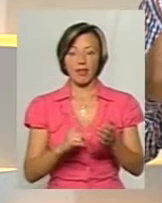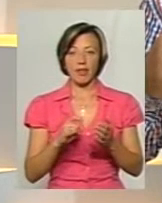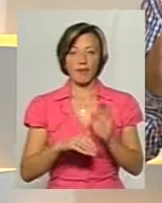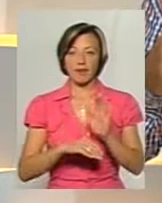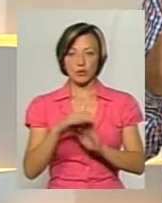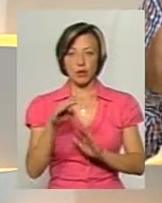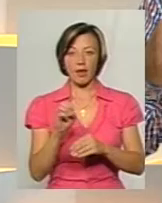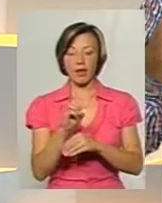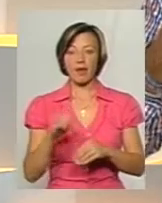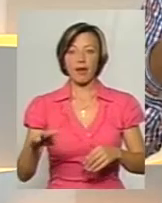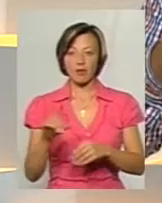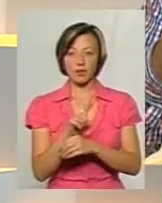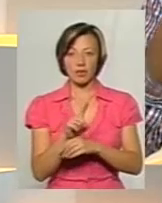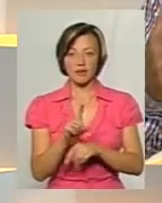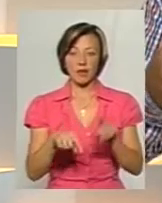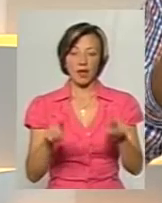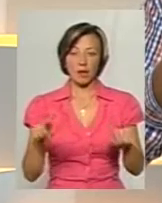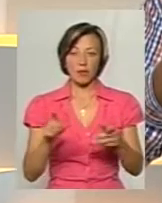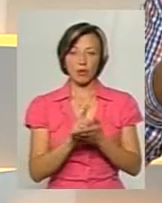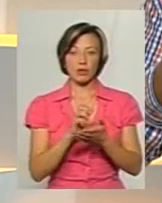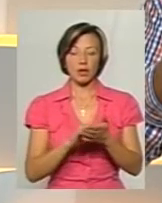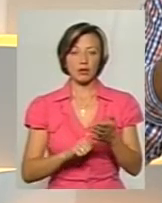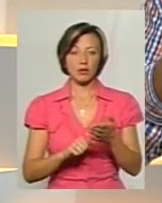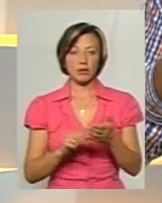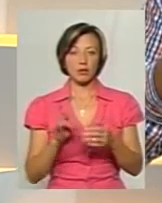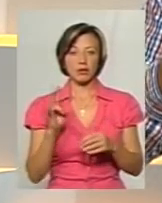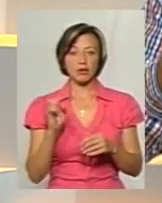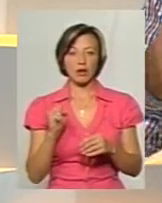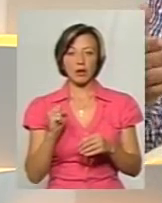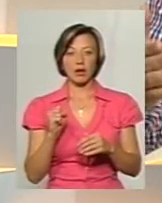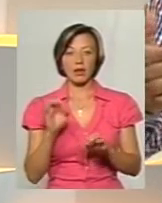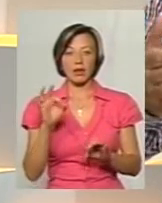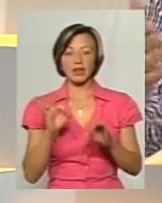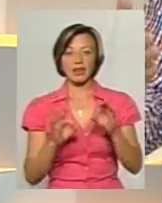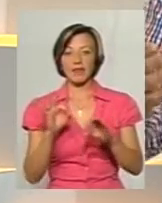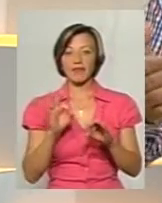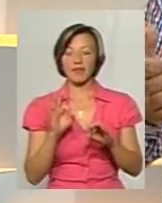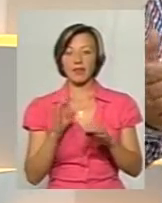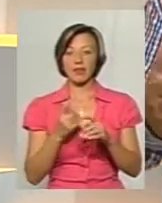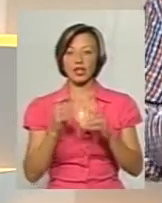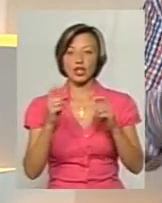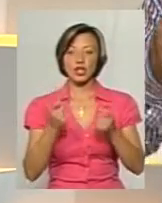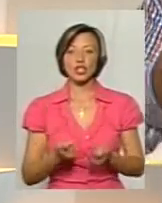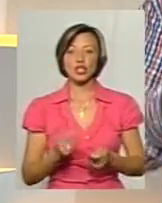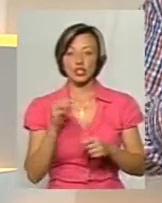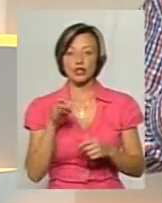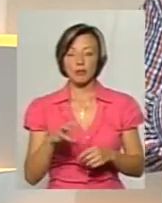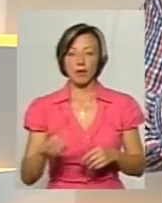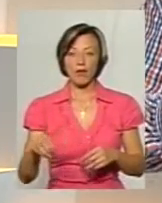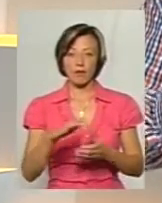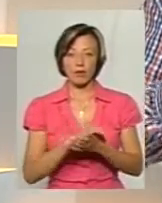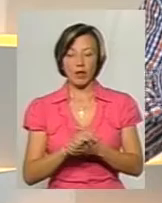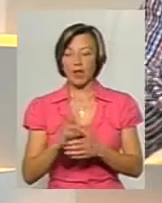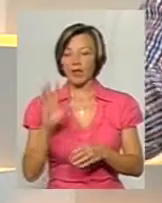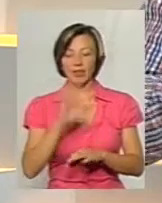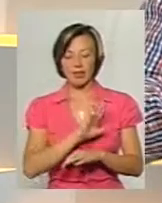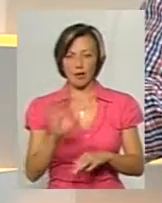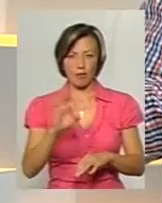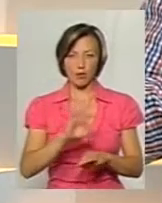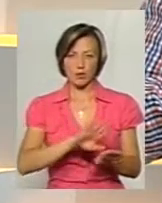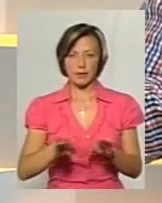європейських стандартах, а в деяких, там, наприклад, податок на дивіденди у нас набагато нижчий, ніж в Євросоюзі. Але не про це.